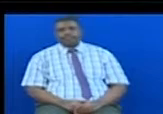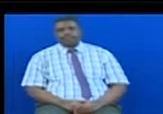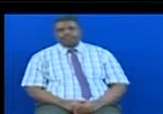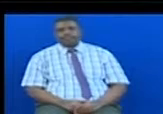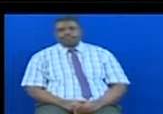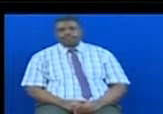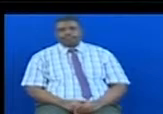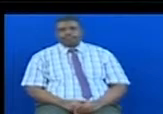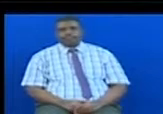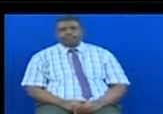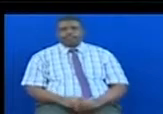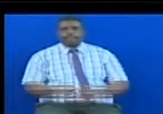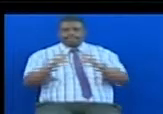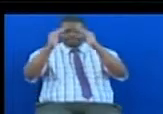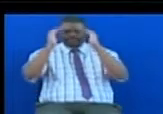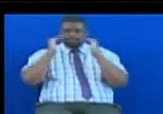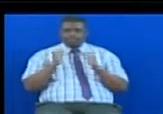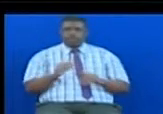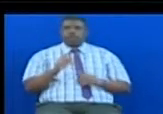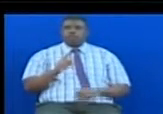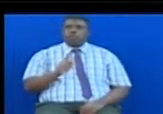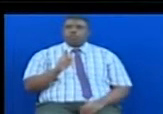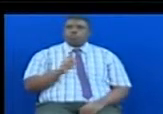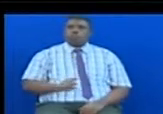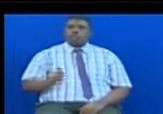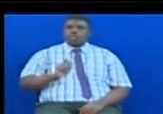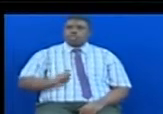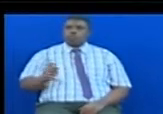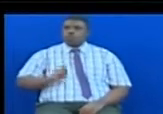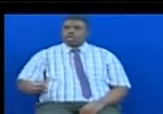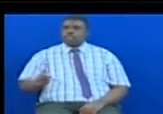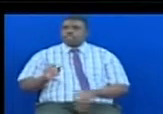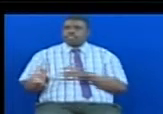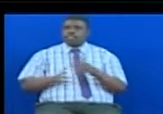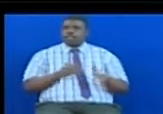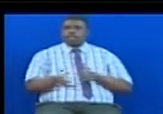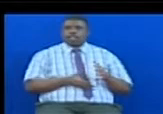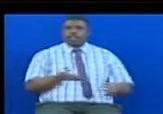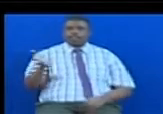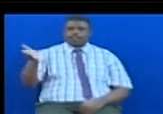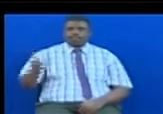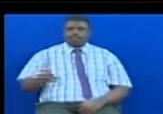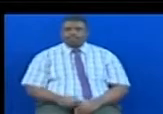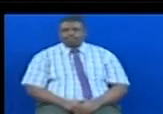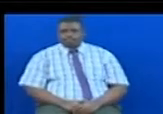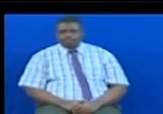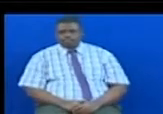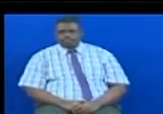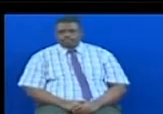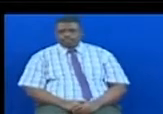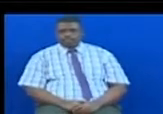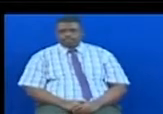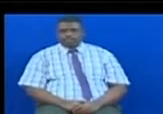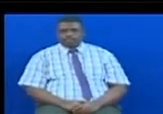Mabula. Mheshimiwa Kuandikwa ajiandae. Mheshimiwa Naibu Spika,